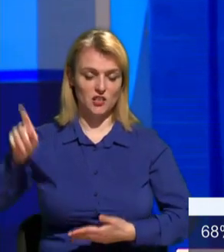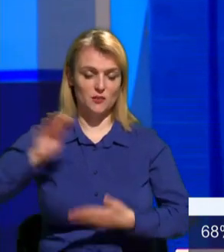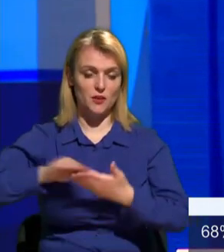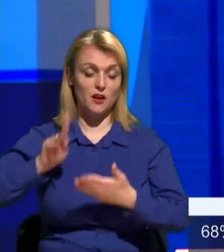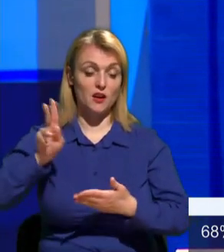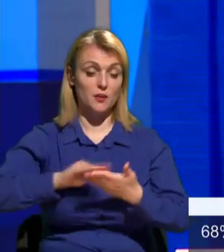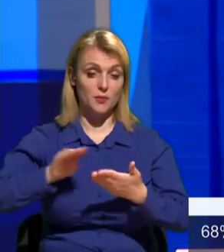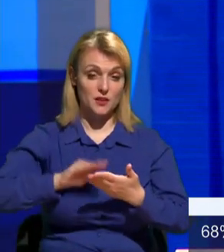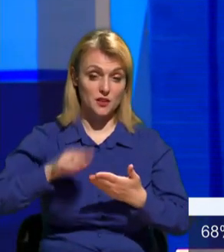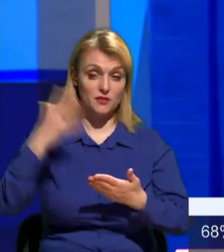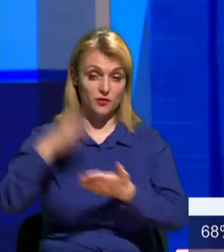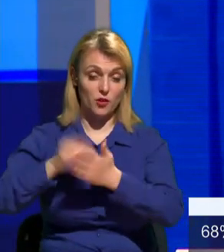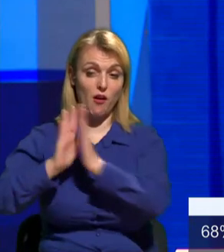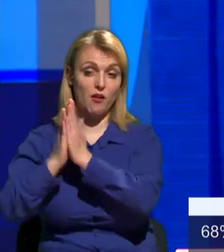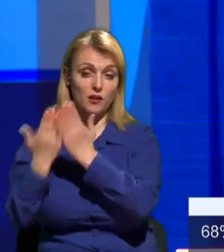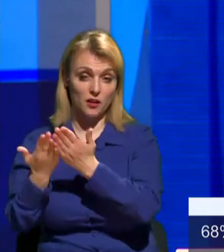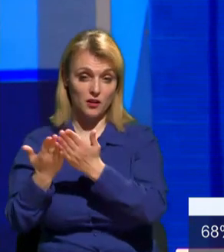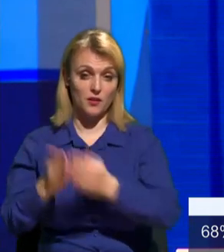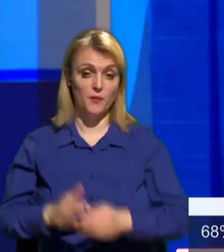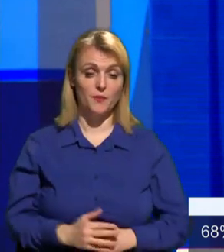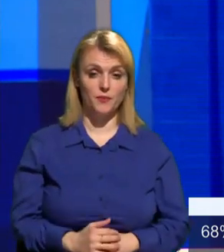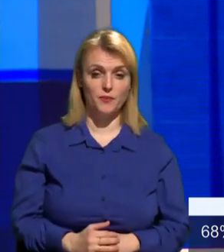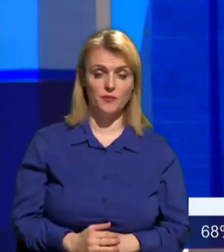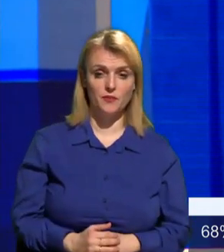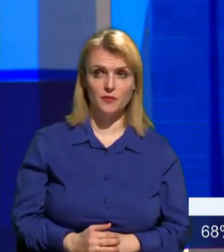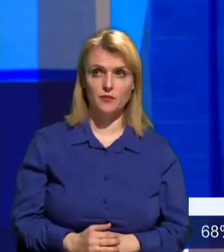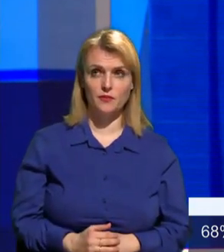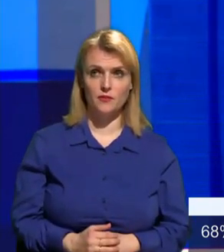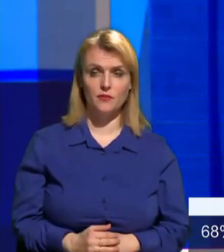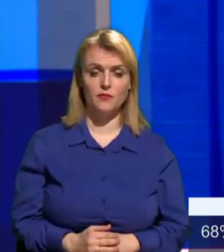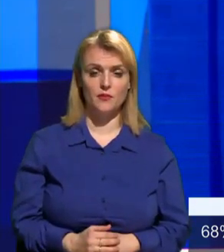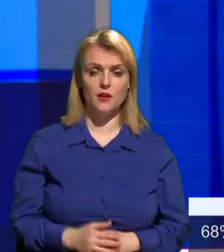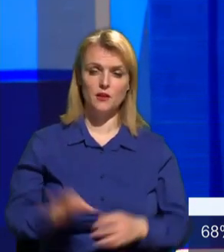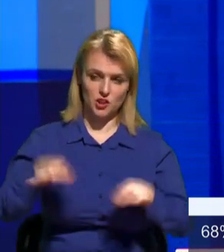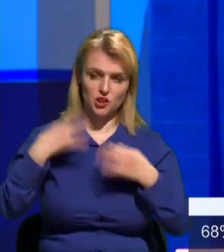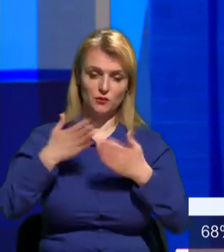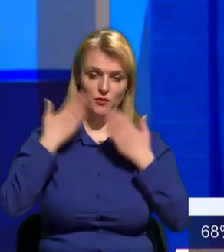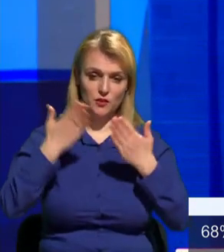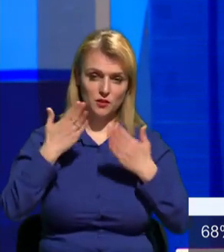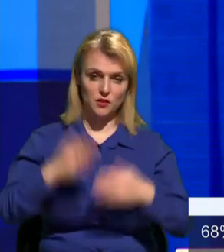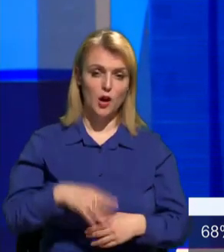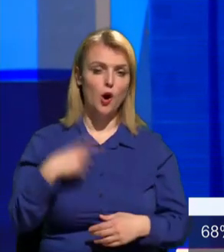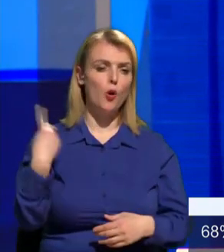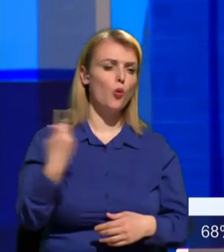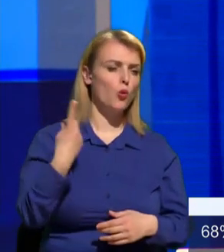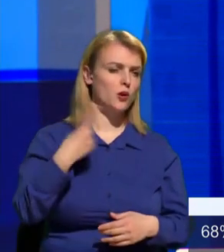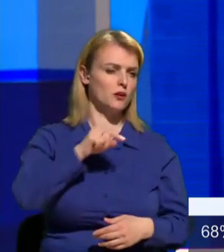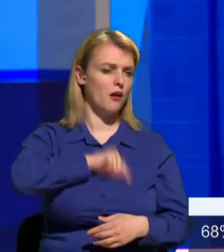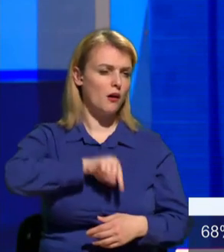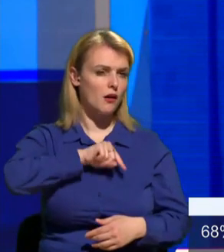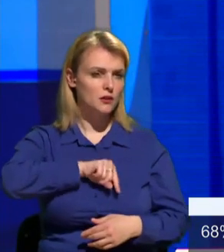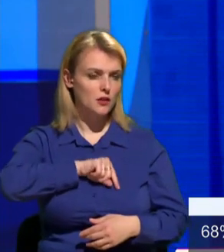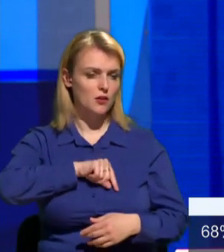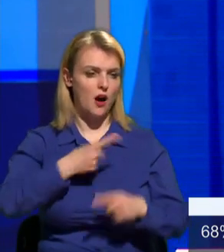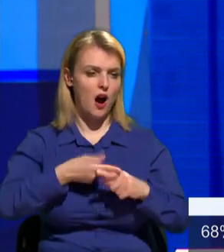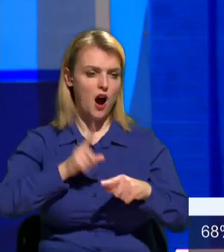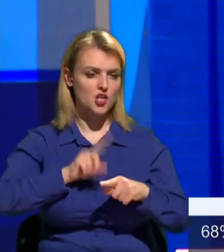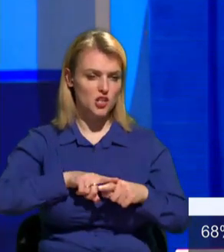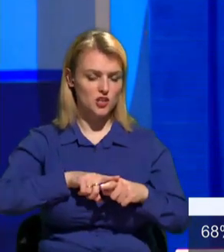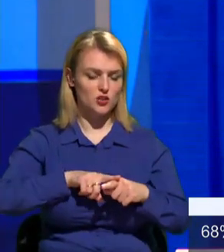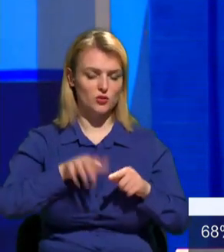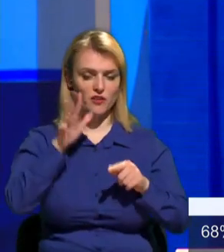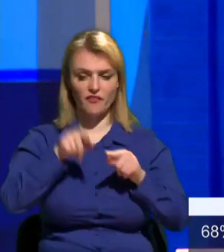care scria în cartea sa Naufragiul civilizațiilor, îmi permite să citez: una dintre caracteristicile acestui